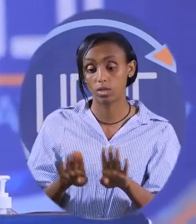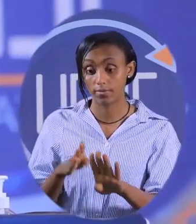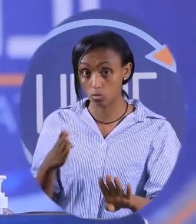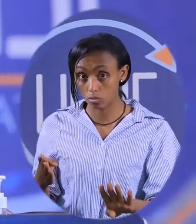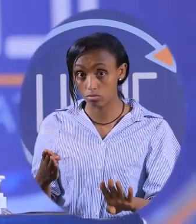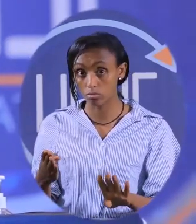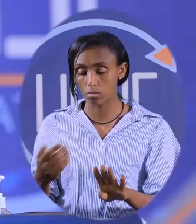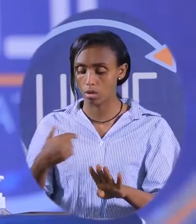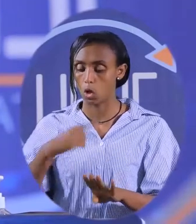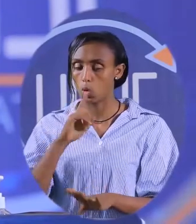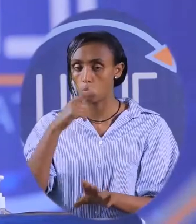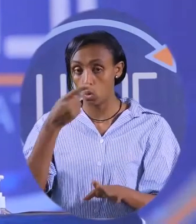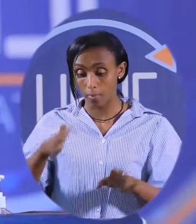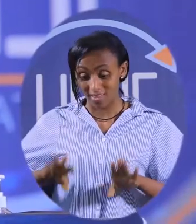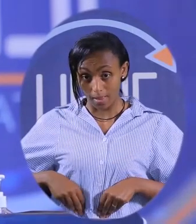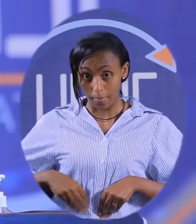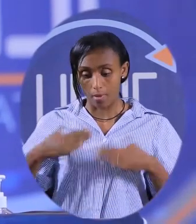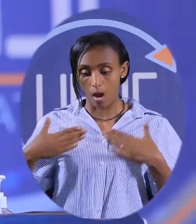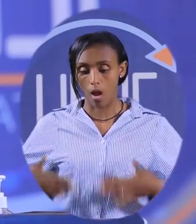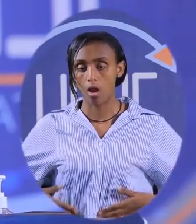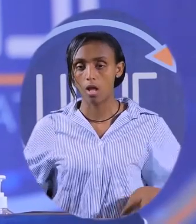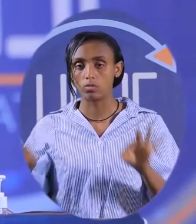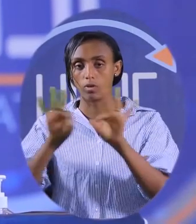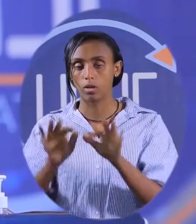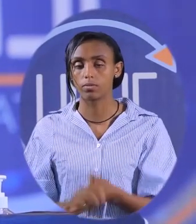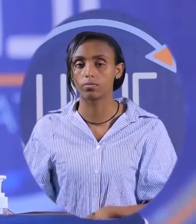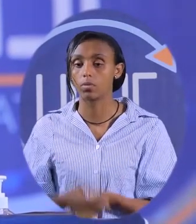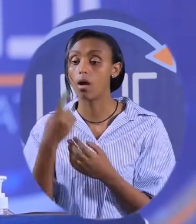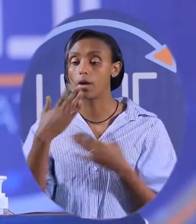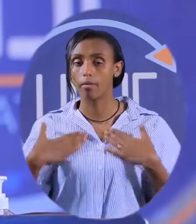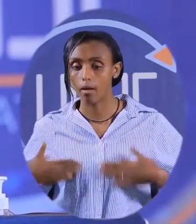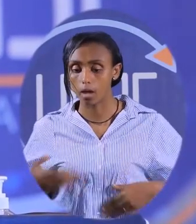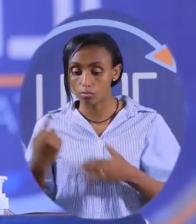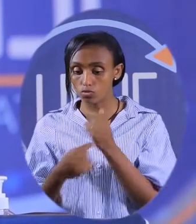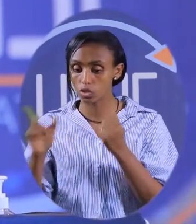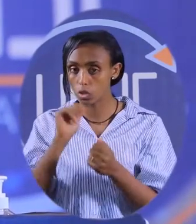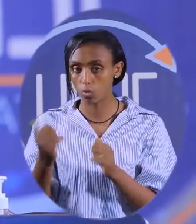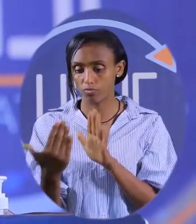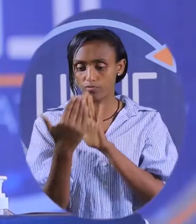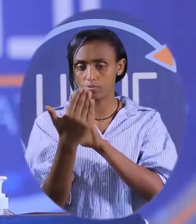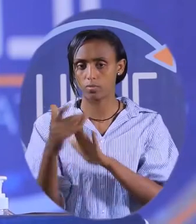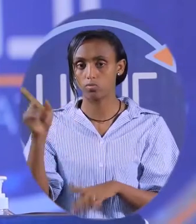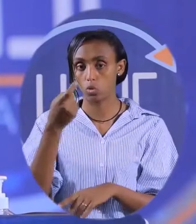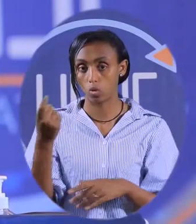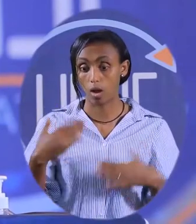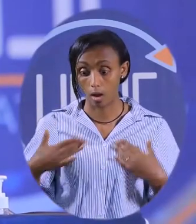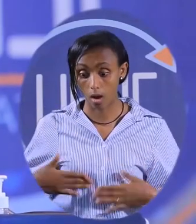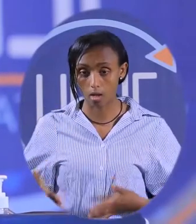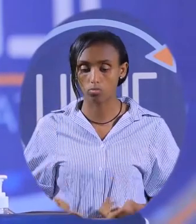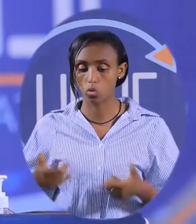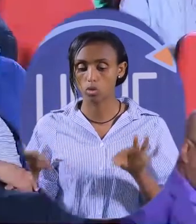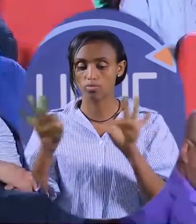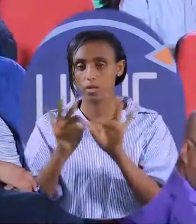ክፍተቱንም የኔ ነው ብሎ የሚቀበል አካል ያስፈልጋል። አንድ አካል ብቻ ሳይሆን ግንባር ቀደም የምንለው አካል ግን መኖር አለበት ማለት